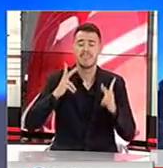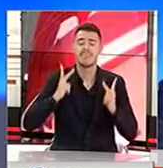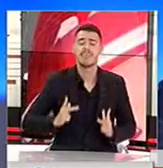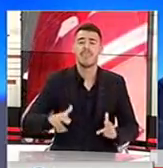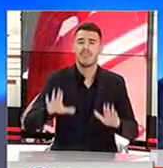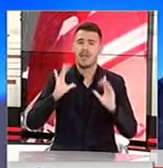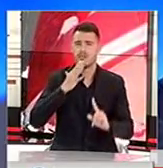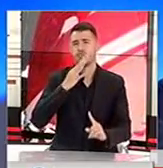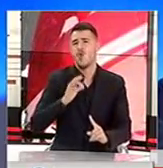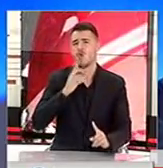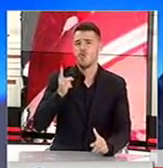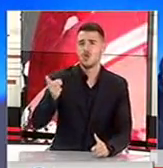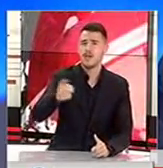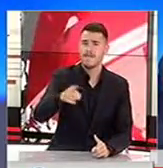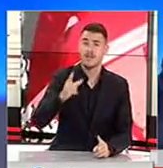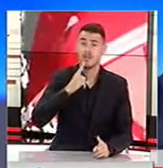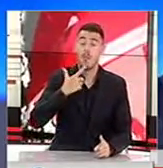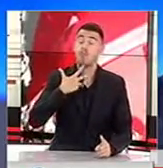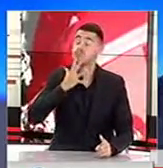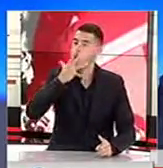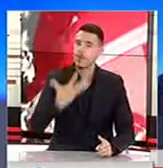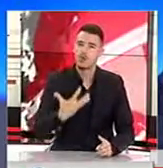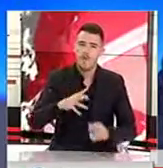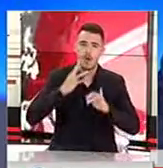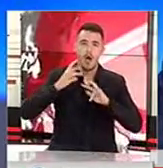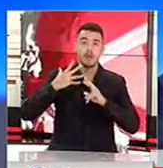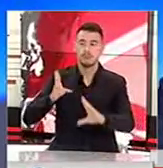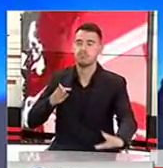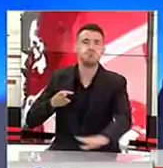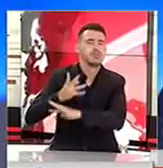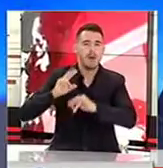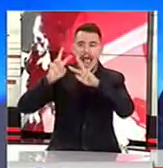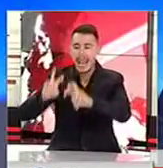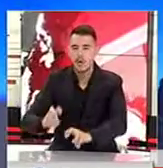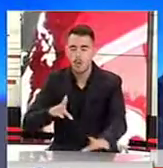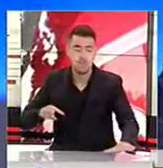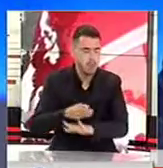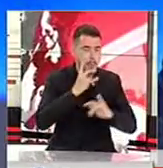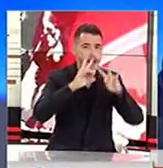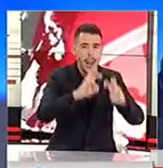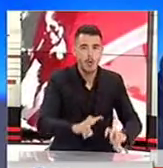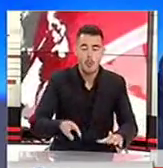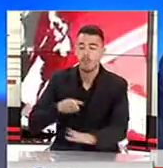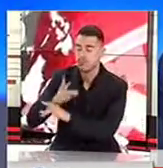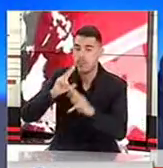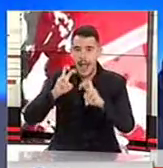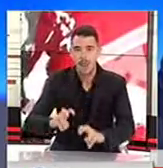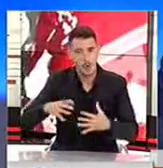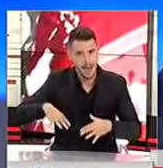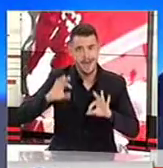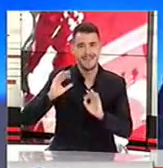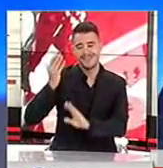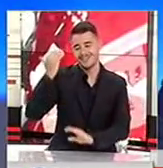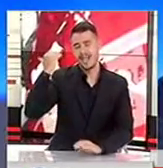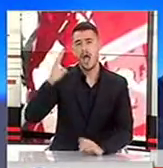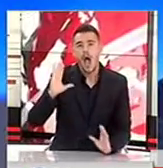διότι δέχονται πολύ σοβαρούς ελέγχους για πρώτη φορά σε αυτή τη χώρα από το Σώμα Επιθεωρητών Εργασίας. Αλλά νομίζω ότι μόνο έτσι